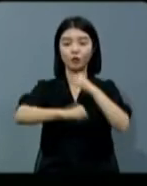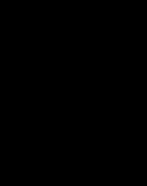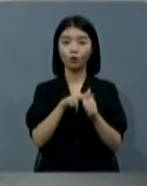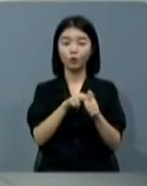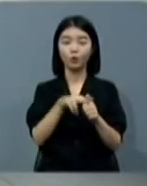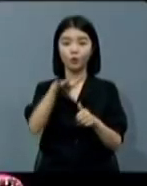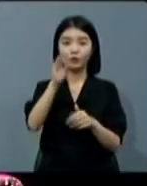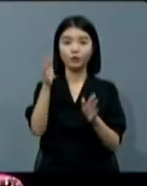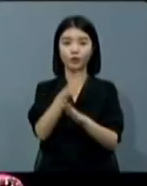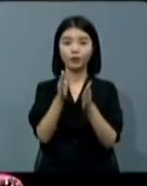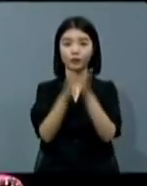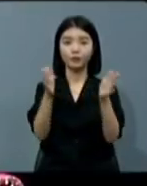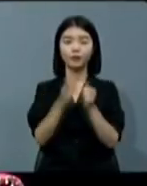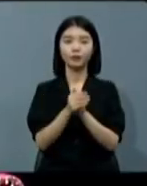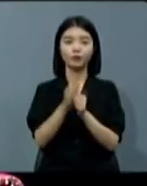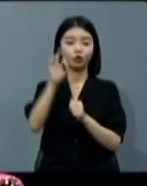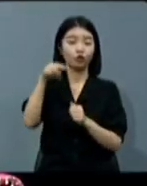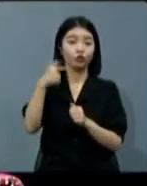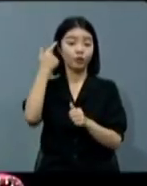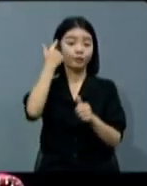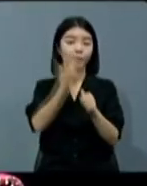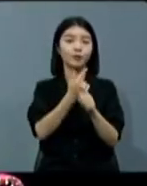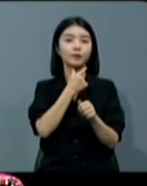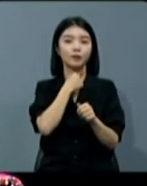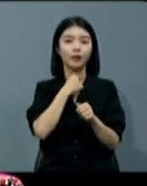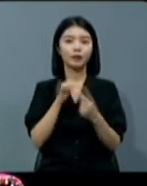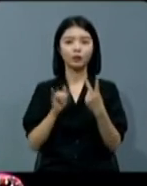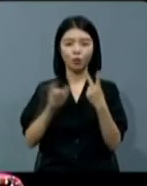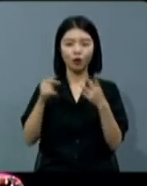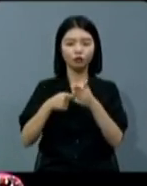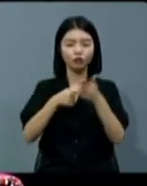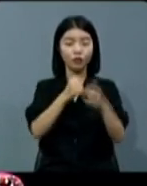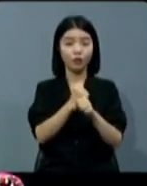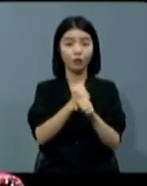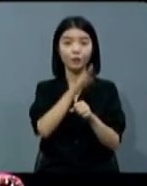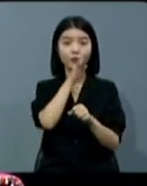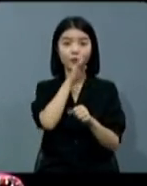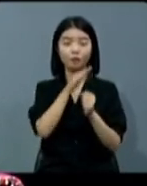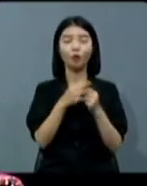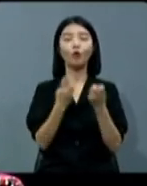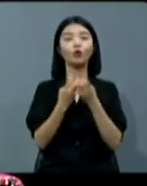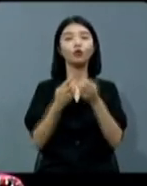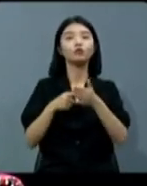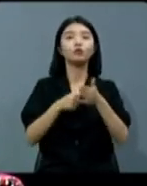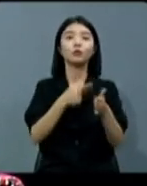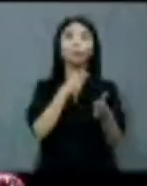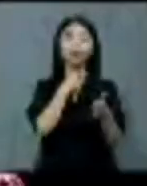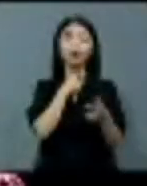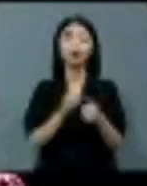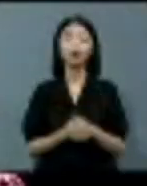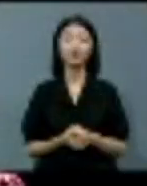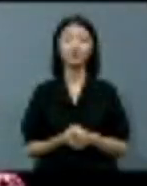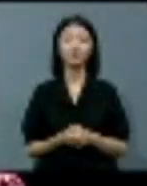됩니다. 윤석열 후보님에게 한번 물어보겠습니다. 아까 제2공항 이제 추진한다고 하셨죠? 네. 어떻게 추진하실 생각이십니까?